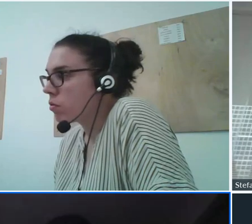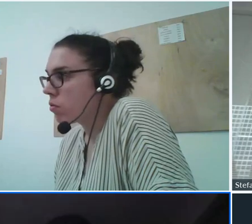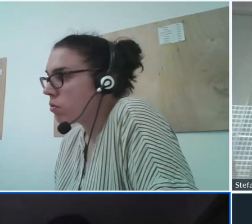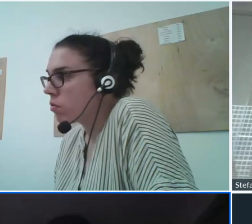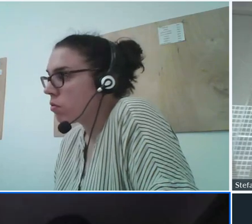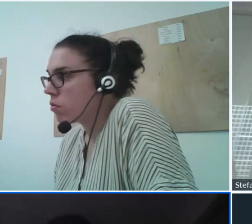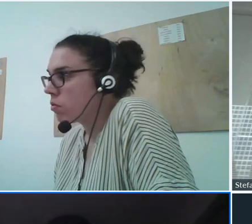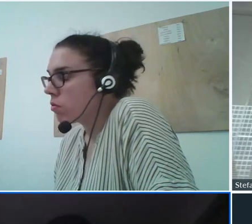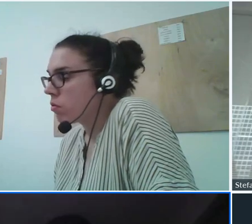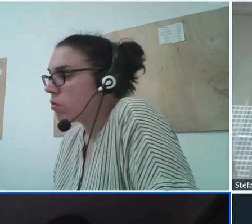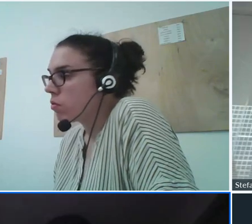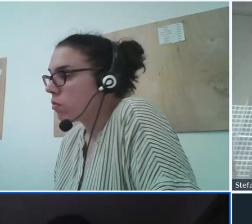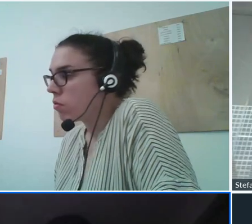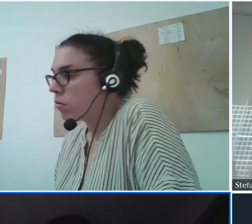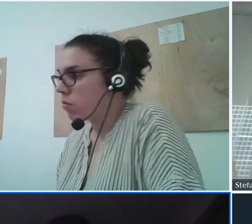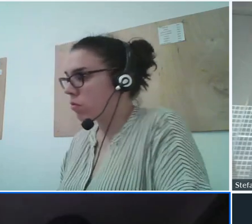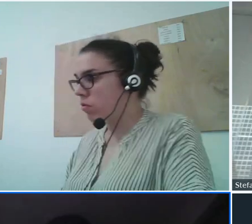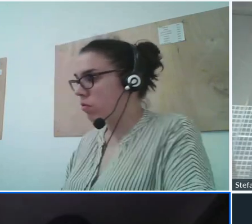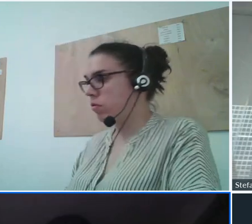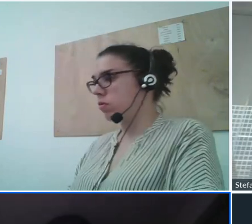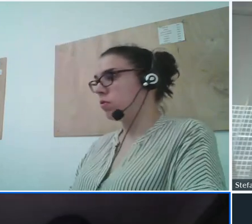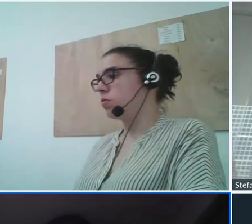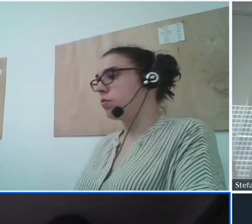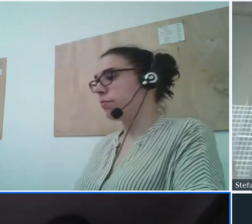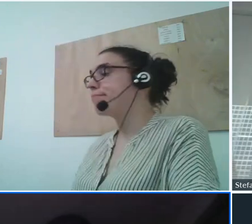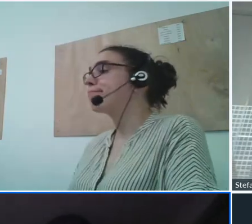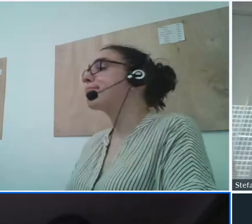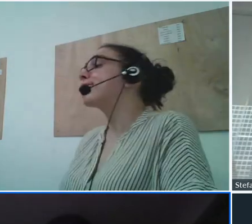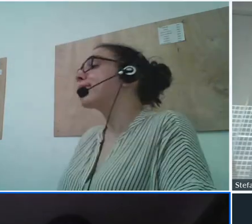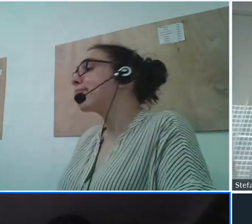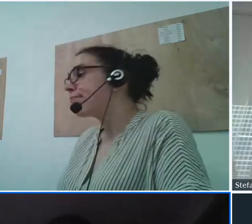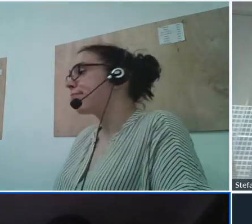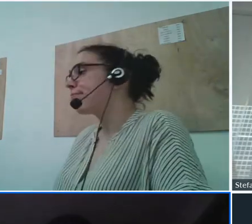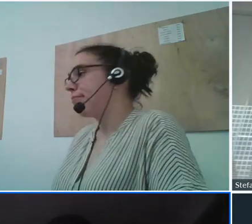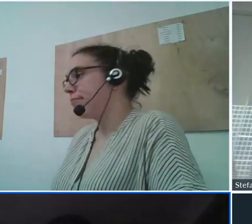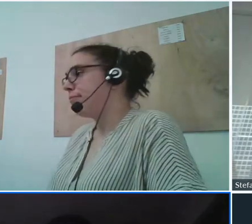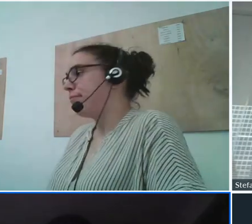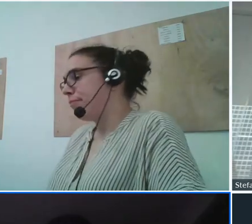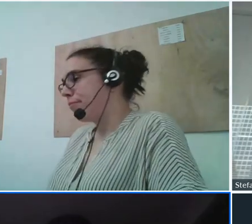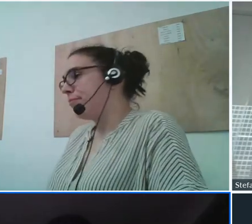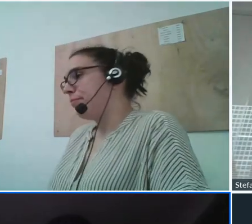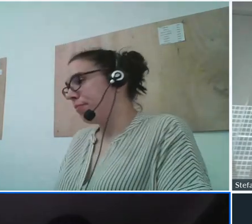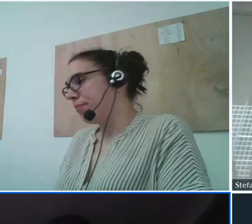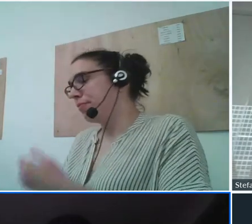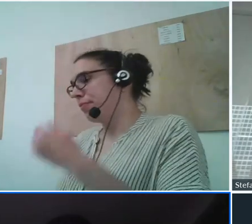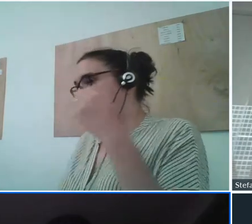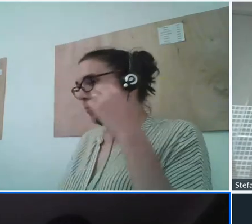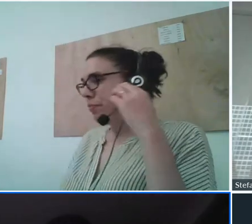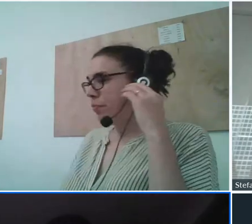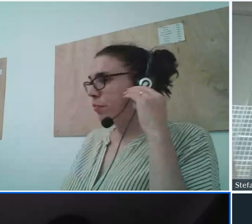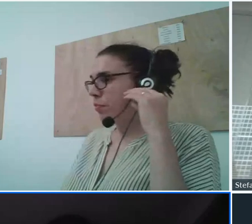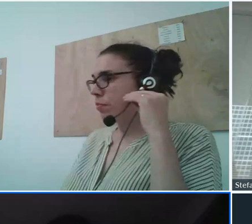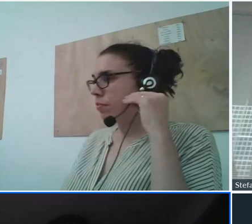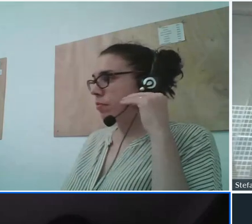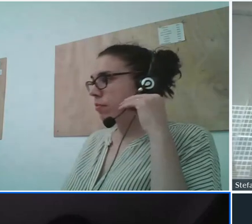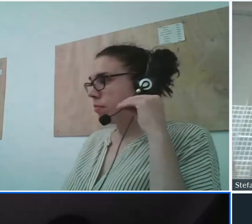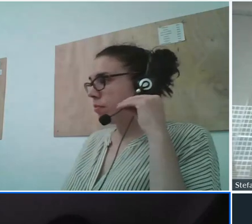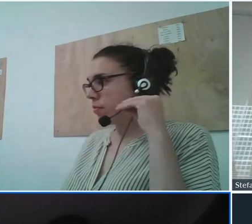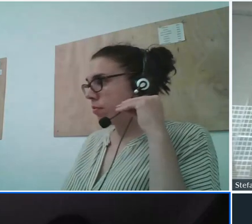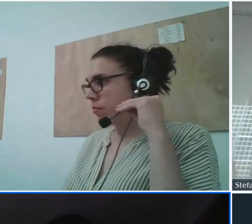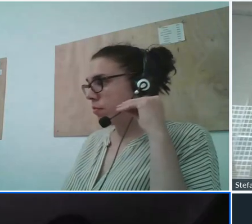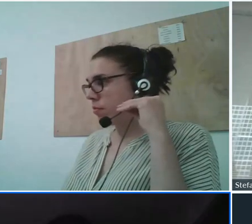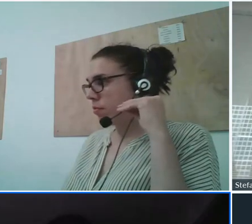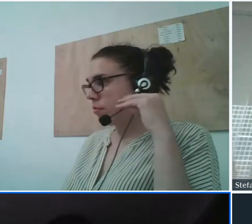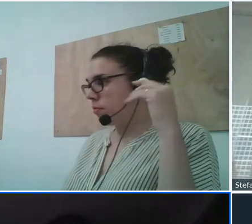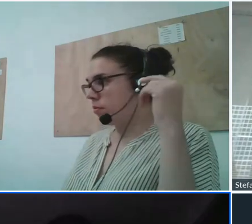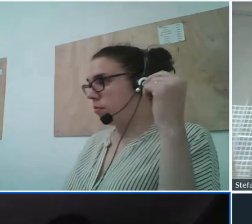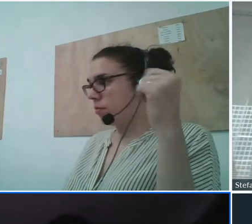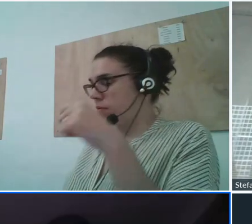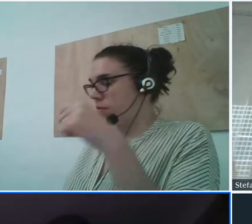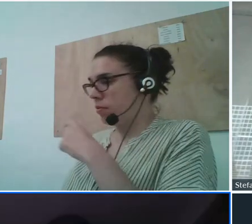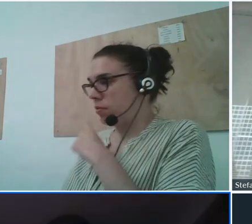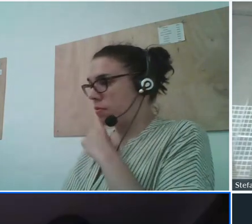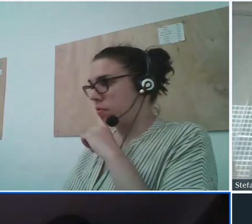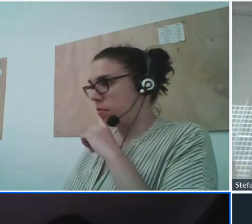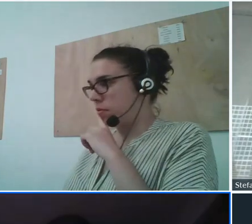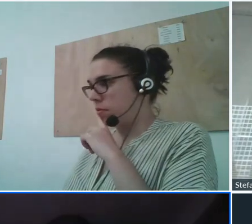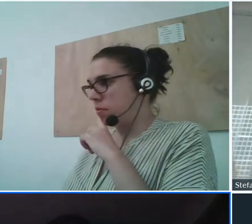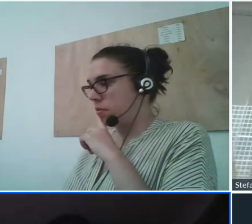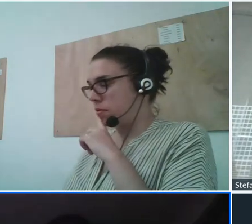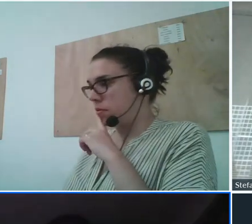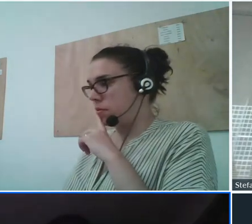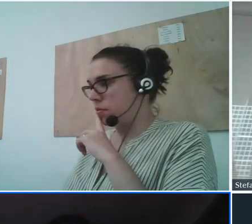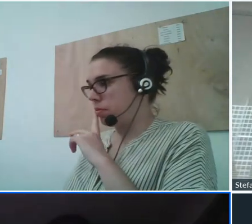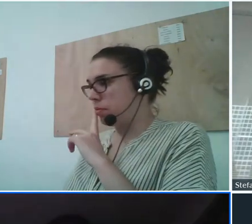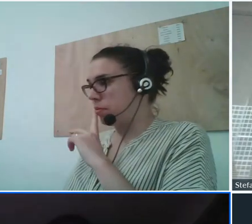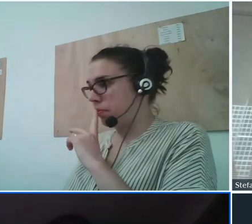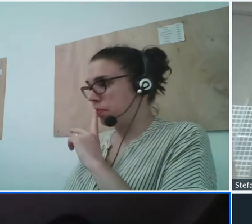ti inserisci in una community che è più forte di te. Quindi, certe volte è più vantaggioso rimettere in condivisione, perché